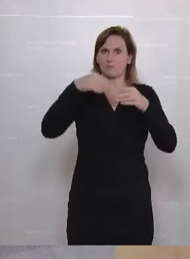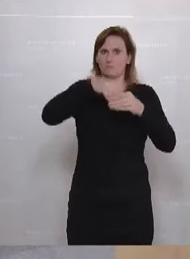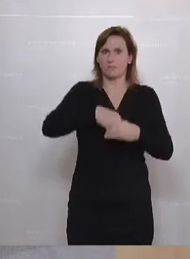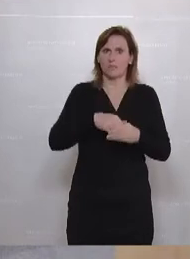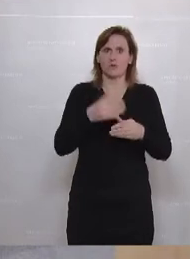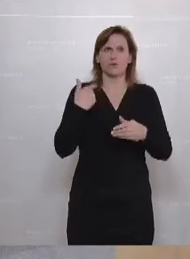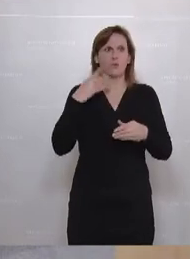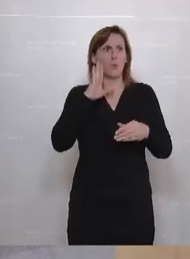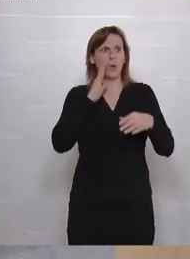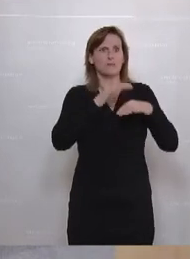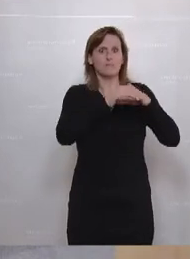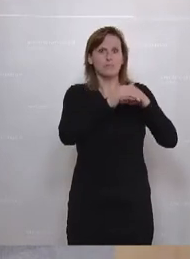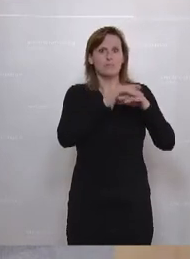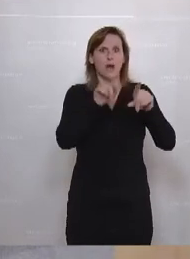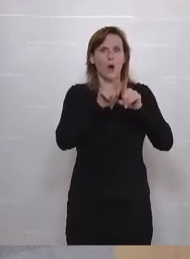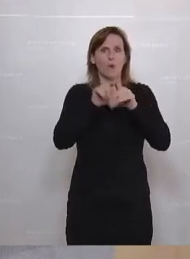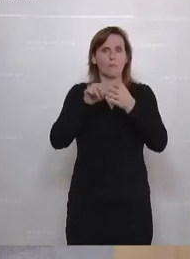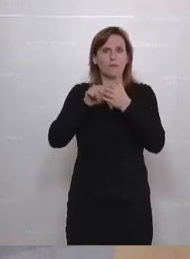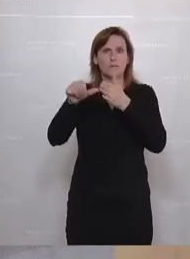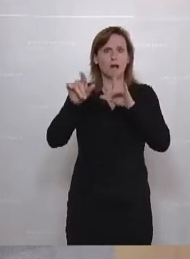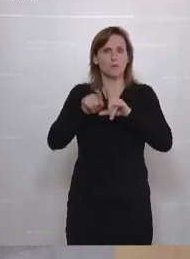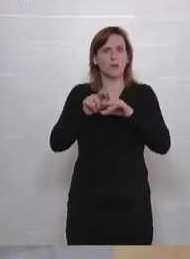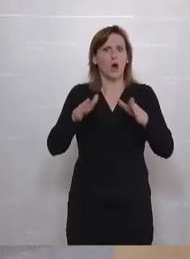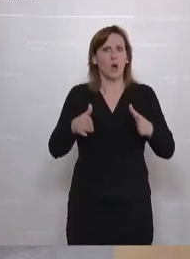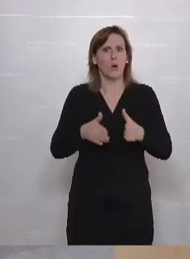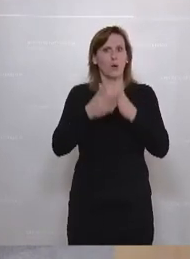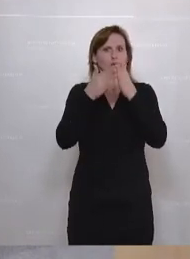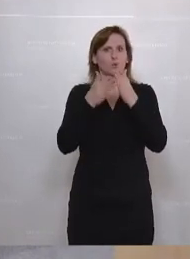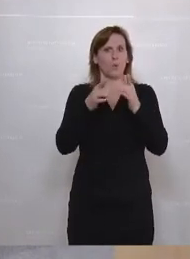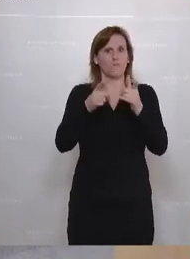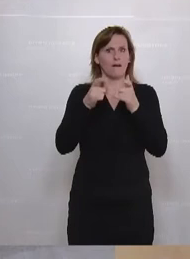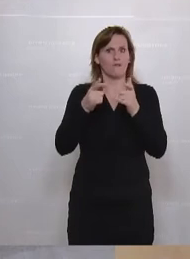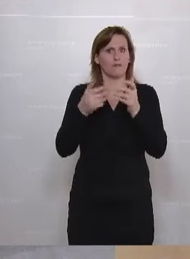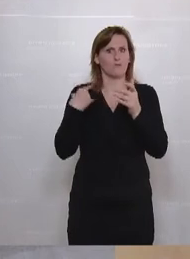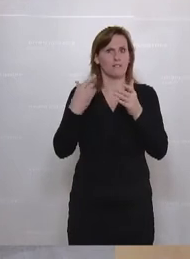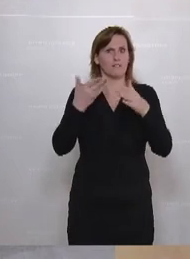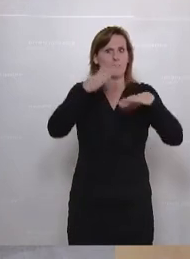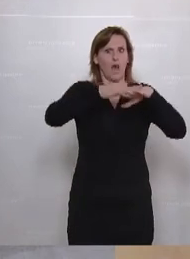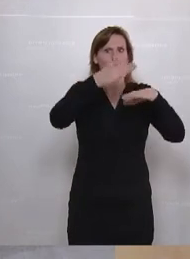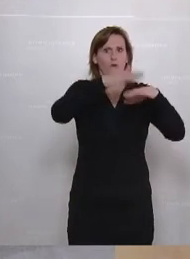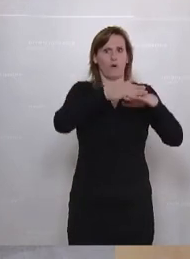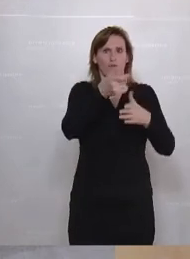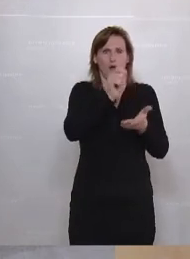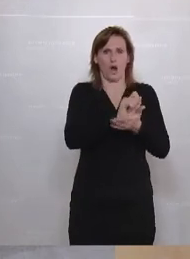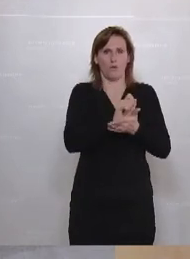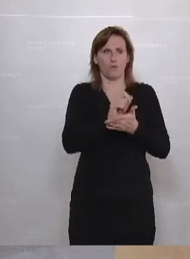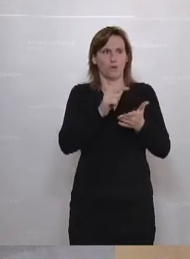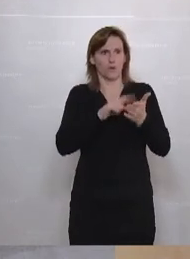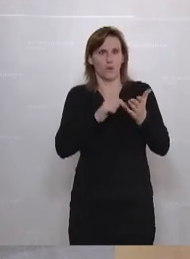Hinkley-Point C finanziert wird und auch die Anzahl der Atomwaffensprengköpfe jetzt wieder erhöht wird. Da sieht man, dass es sehr oft miteinander verquickt